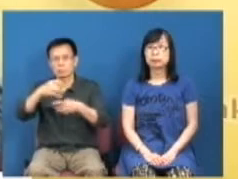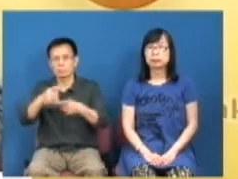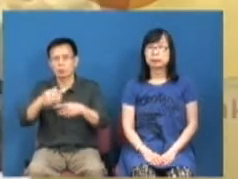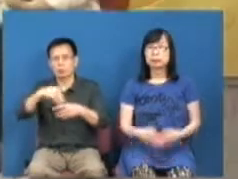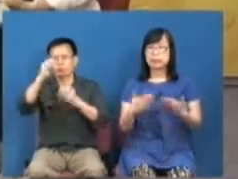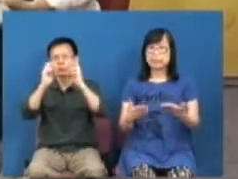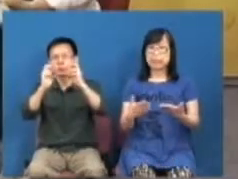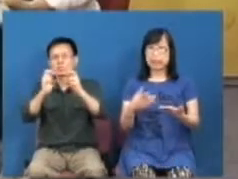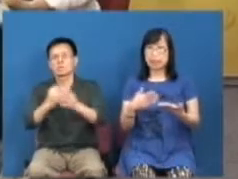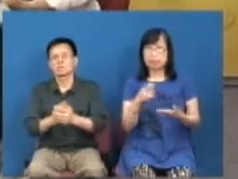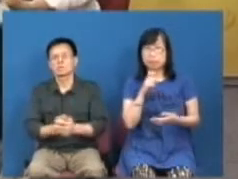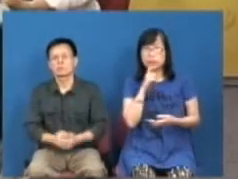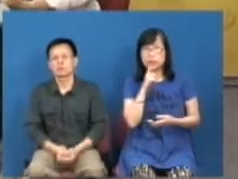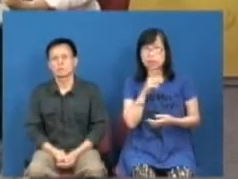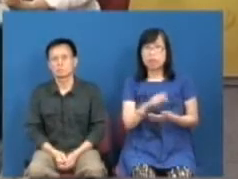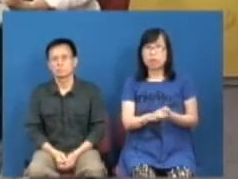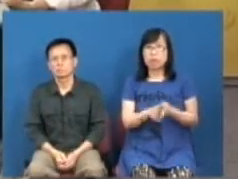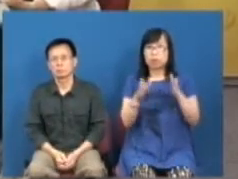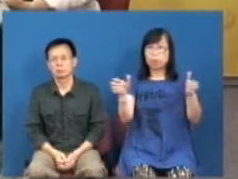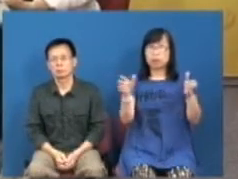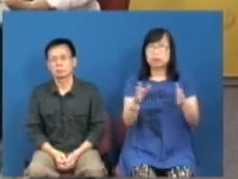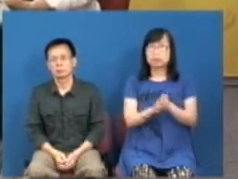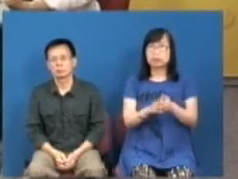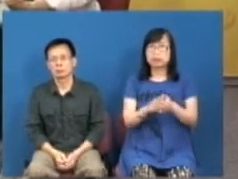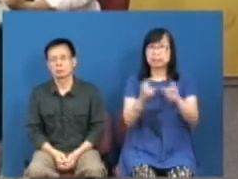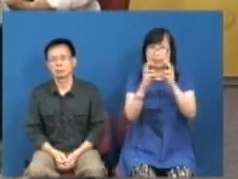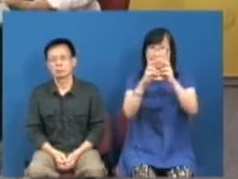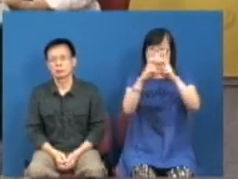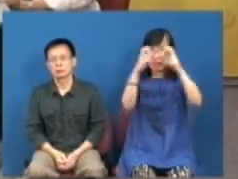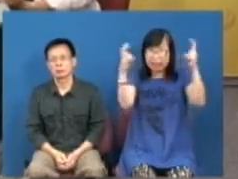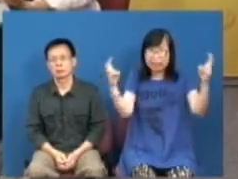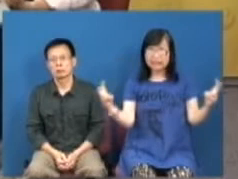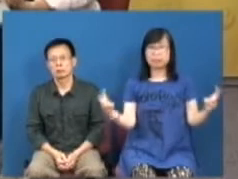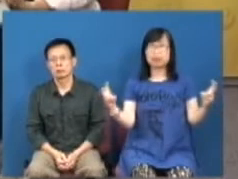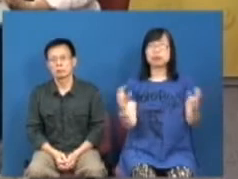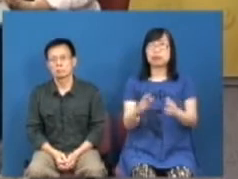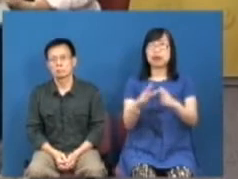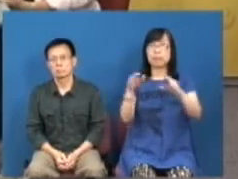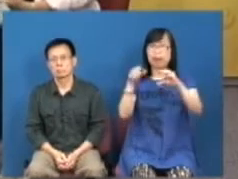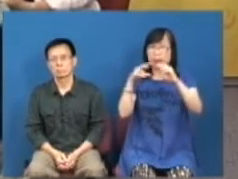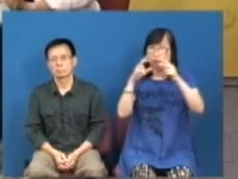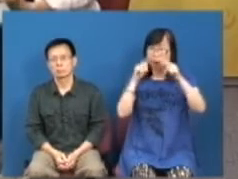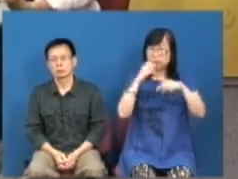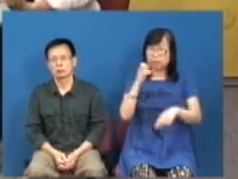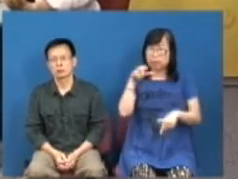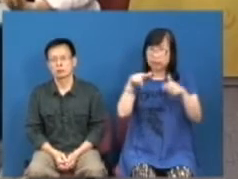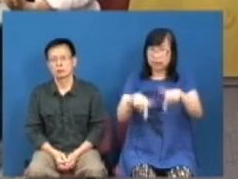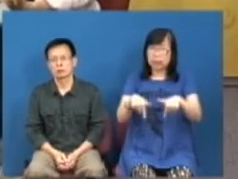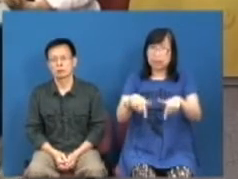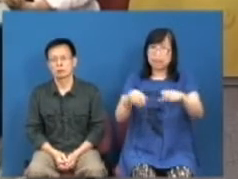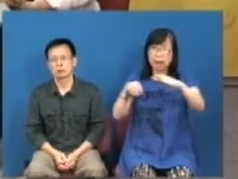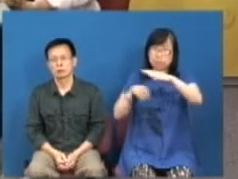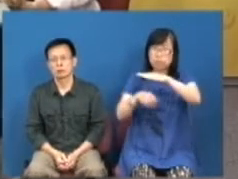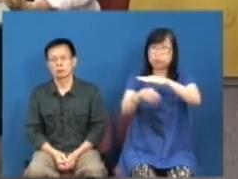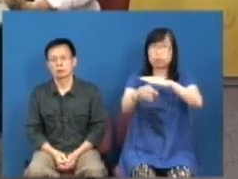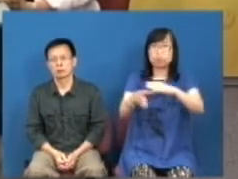但係而家連我哋個跨灣大橋同埋藍田隧道都即係將南隧道咧，即係講簡稱一樣係受呢個環評影